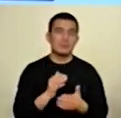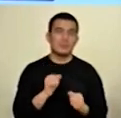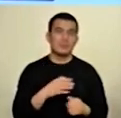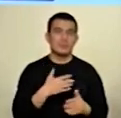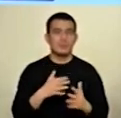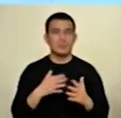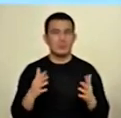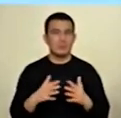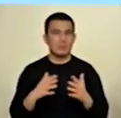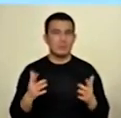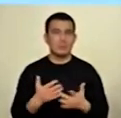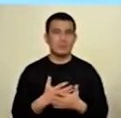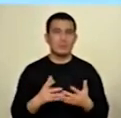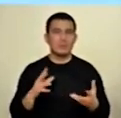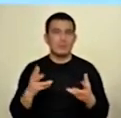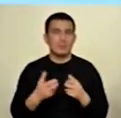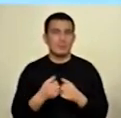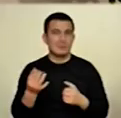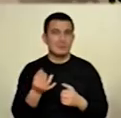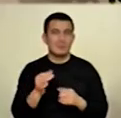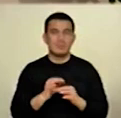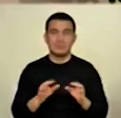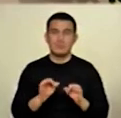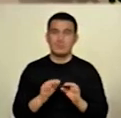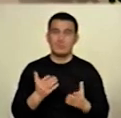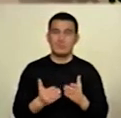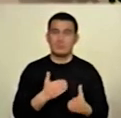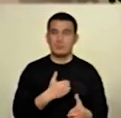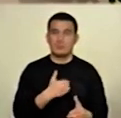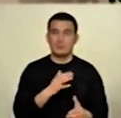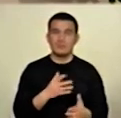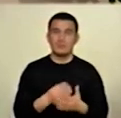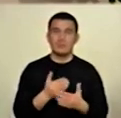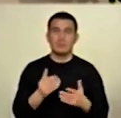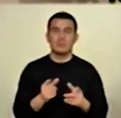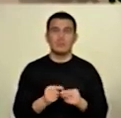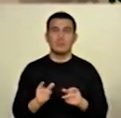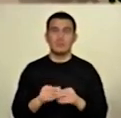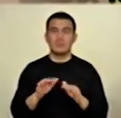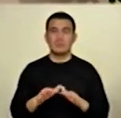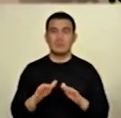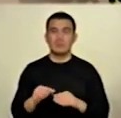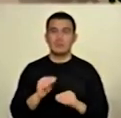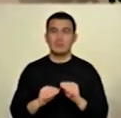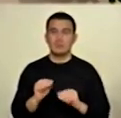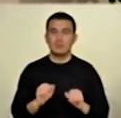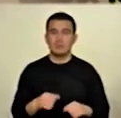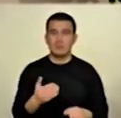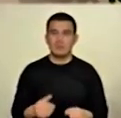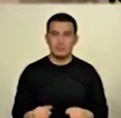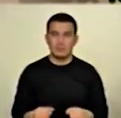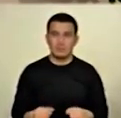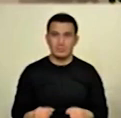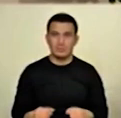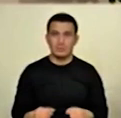ko'proq atroflicha tanishtirish mumkin bo'lgan bayrog'imiz haqida ma'lumotlarni ham siz albatta bu yerga joylashtirib qo'yishingiz mumkin.